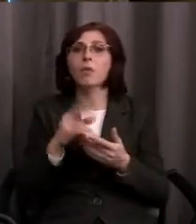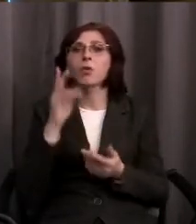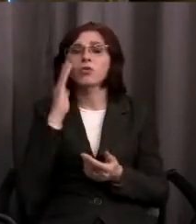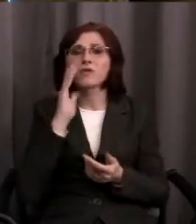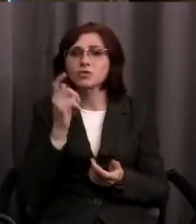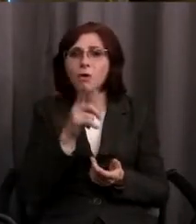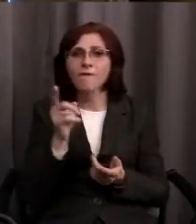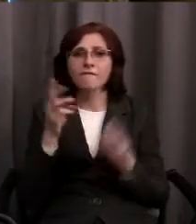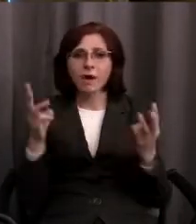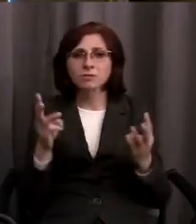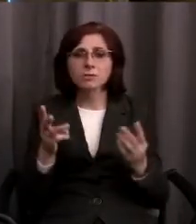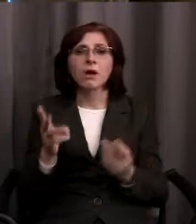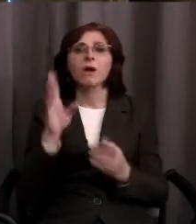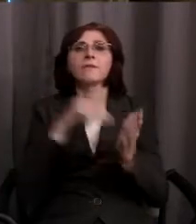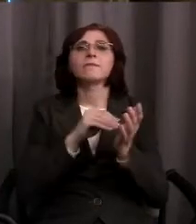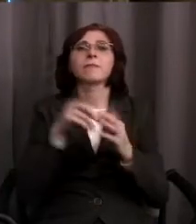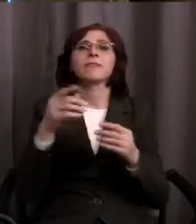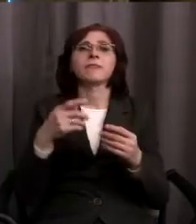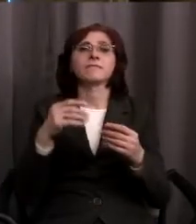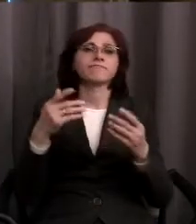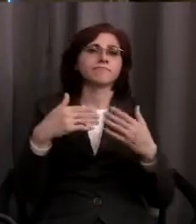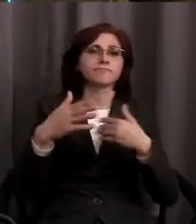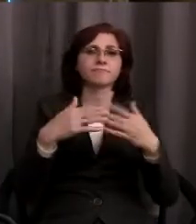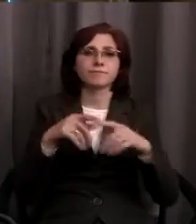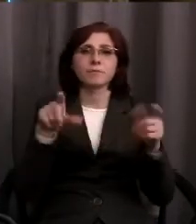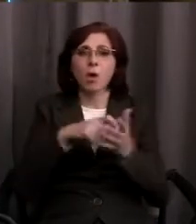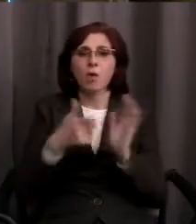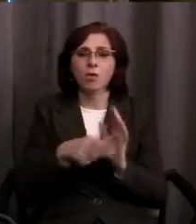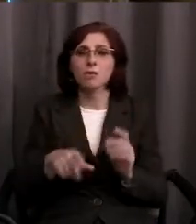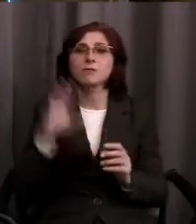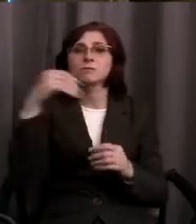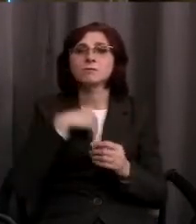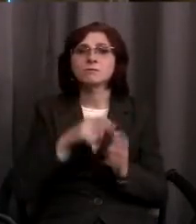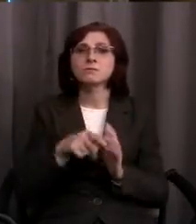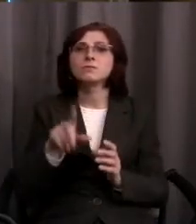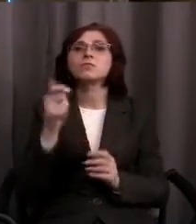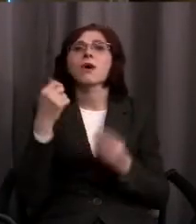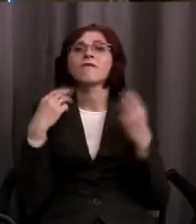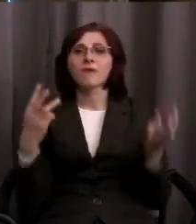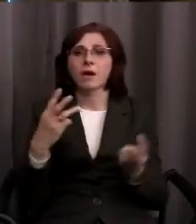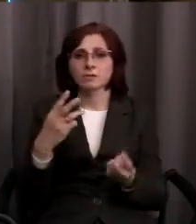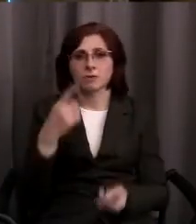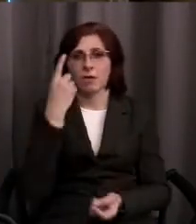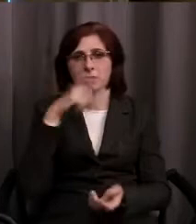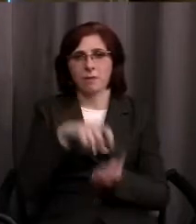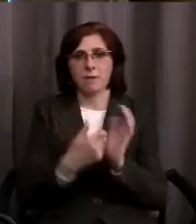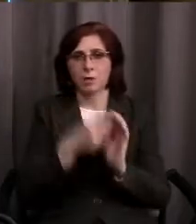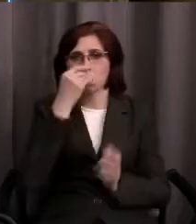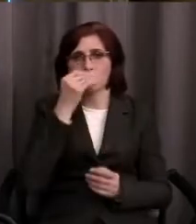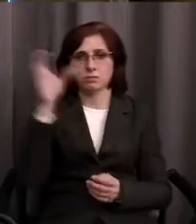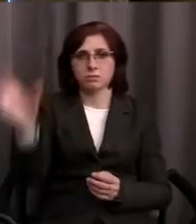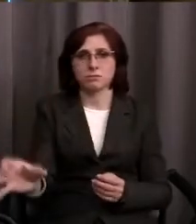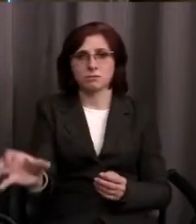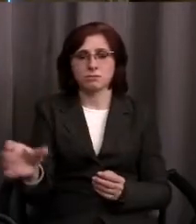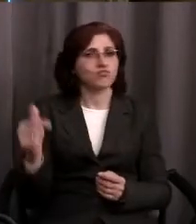jest najistotniejsze w tym gabinecie, w którym przyjmujemy rodzinę? Paczka chusteczek. Tu ktoś słusznie